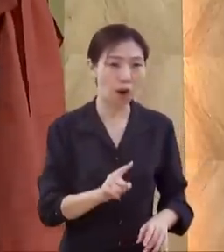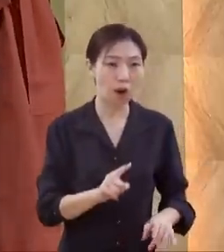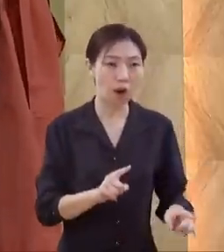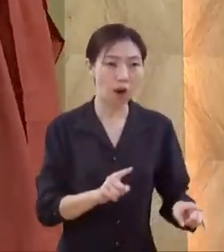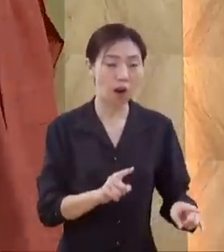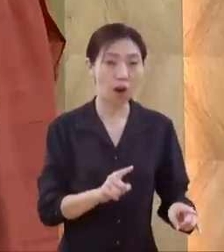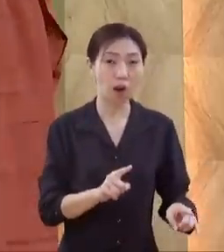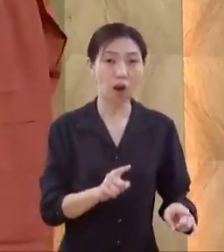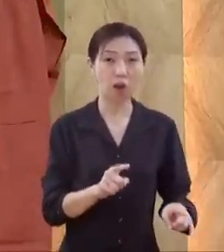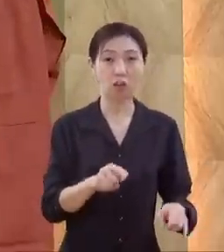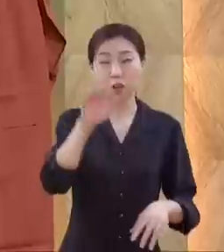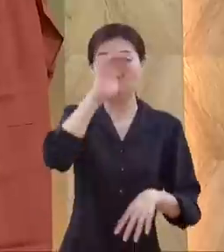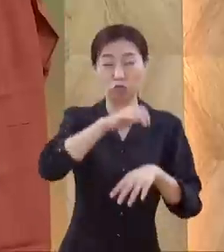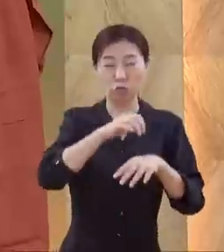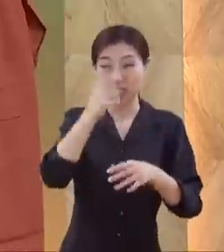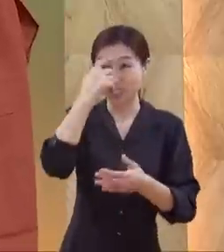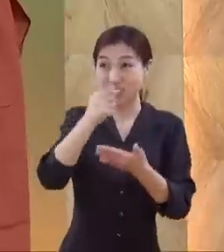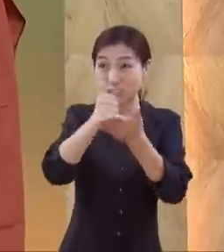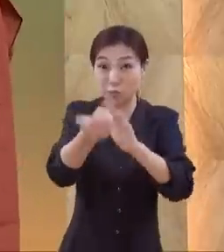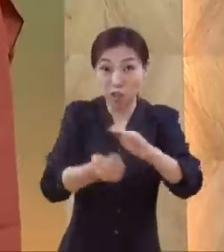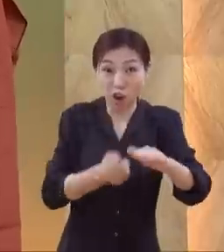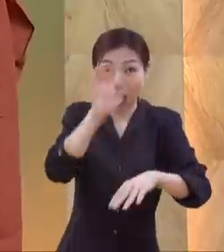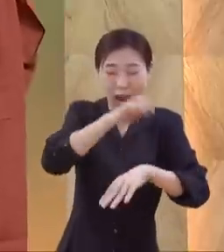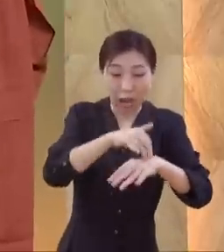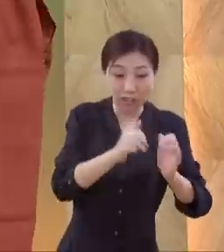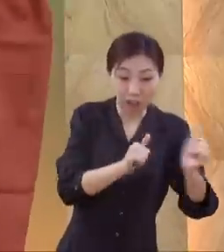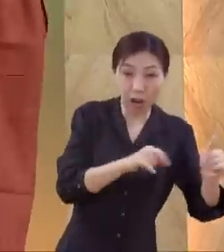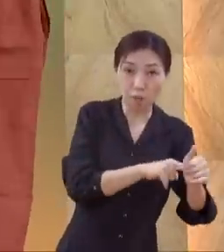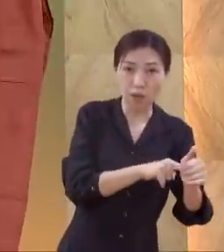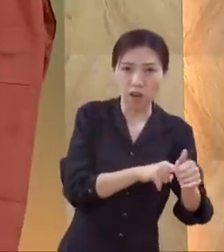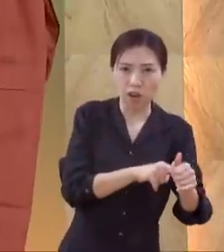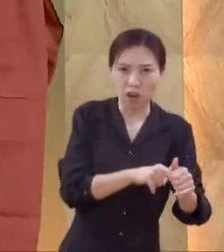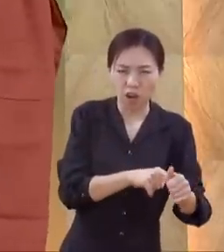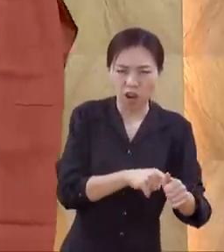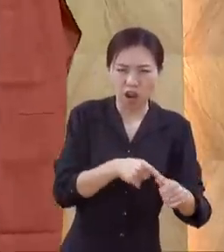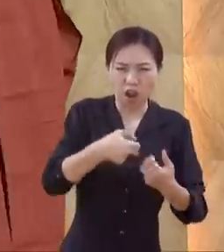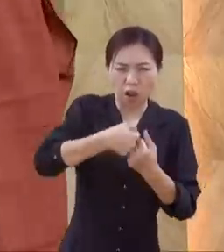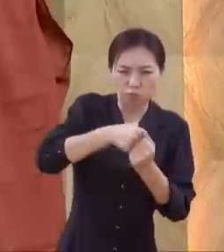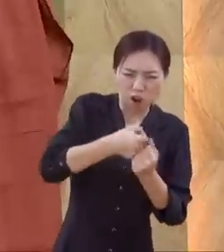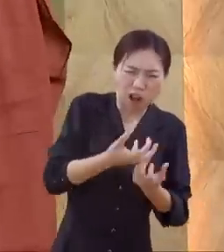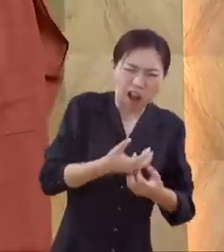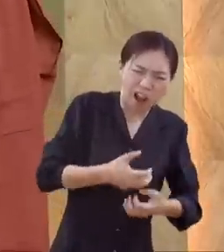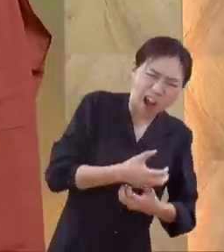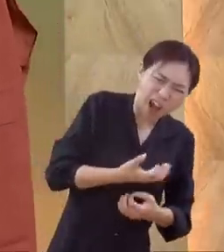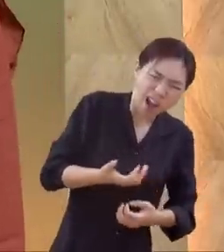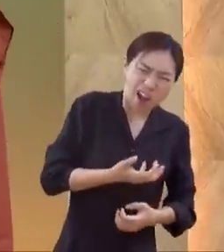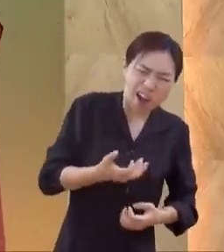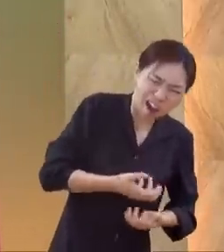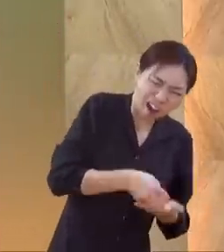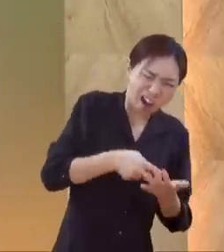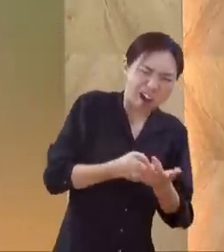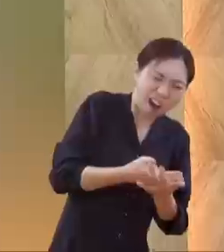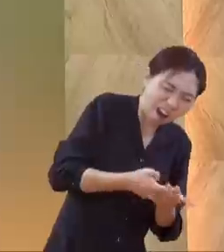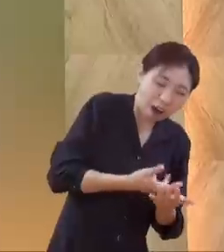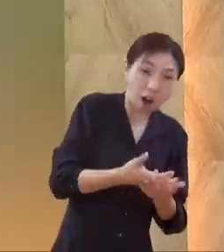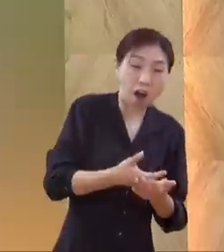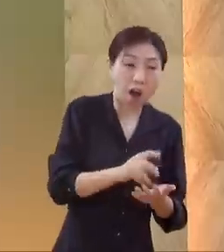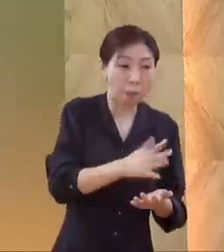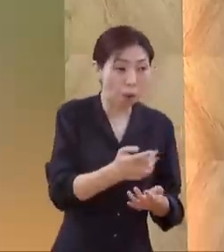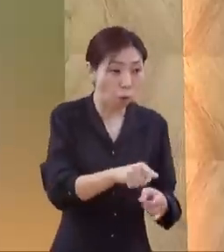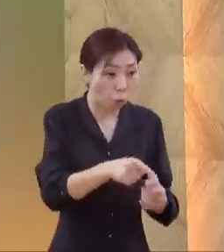행자가 이렇게 엎어져 있더래요 왜 그래 왜 그래 이렇게 막 무릎을 무릎을 이렇게 부둥켜고 없도록 그러니까 왜 그러냐 막 무릎